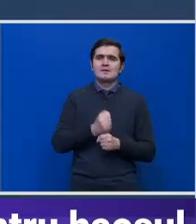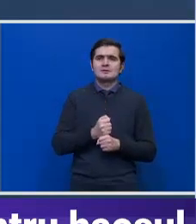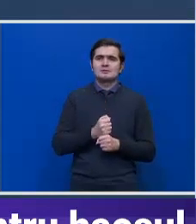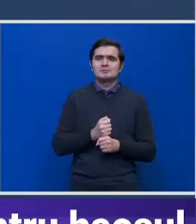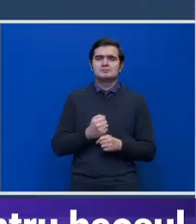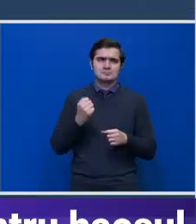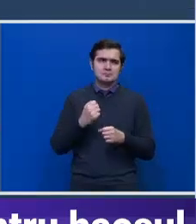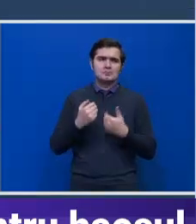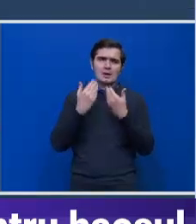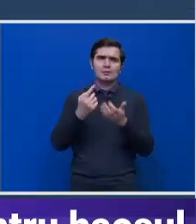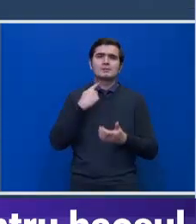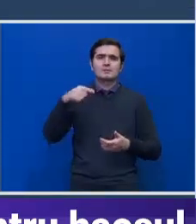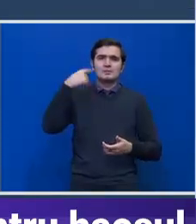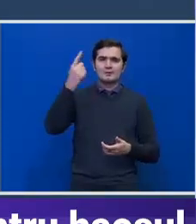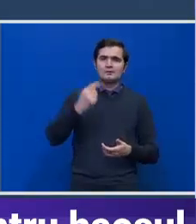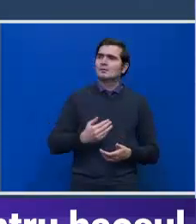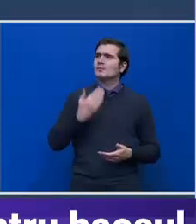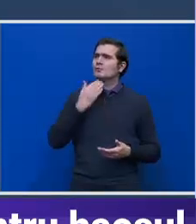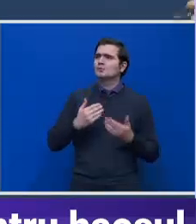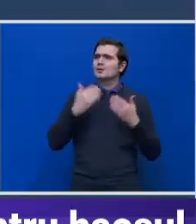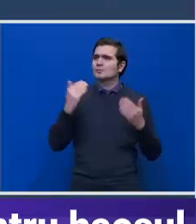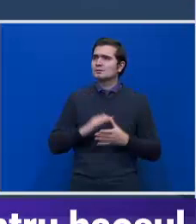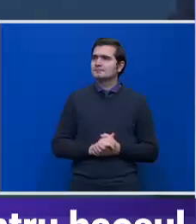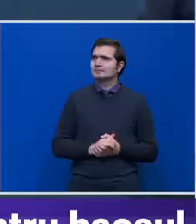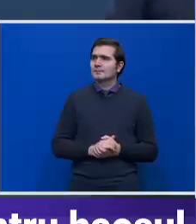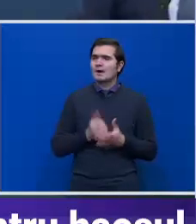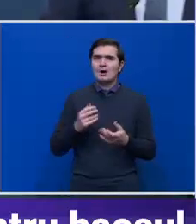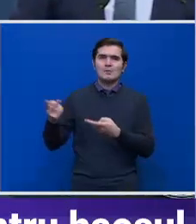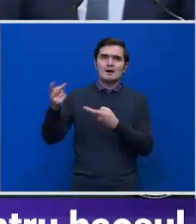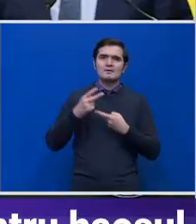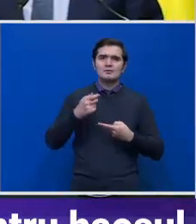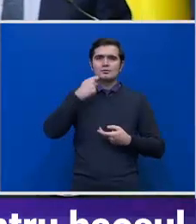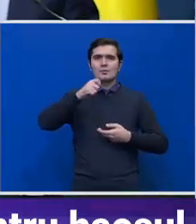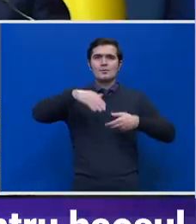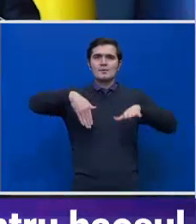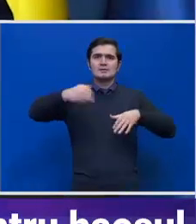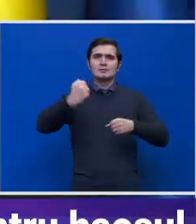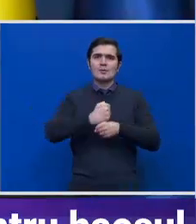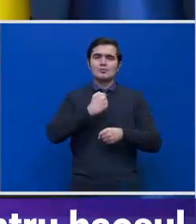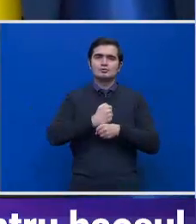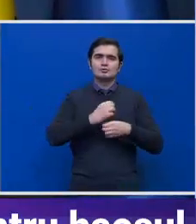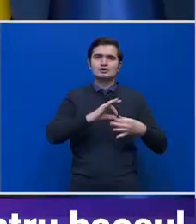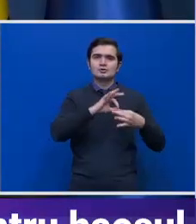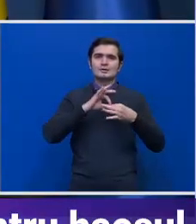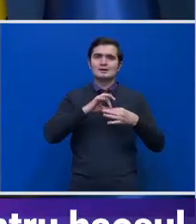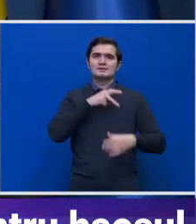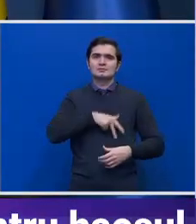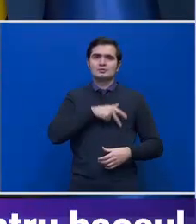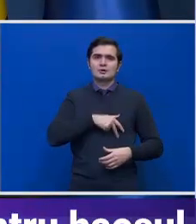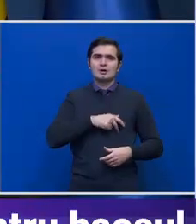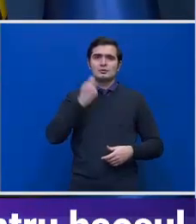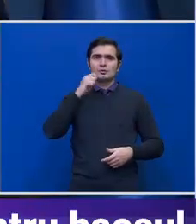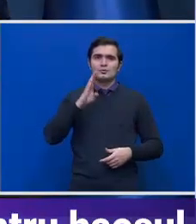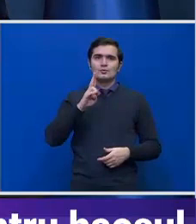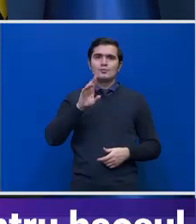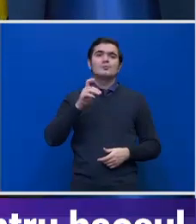acordăm fiind săptămâna viitoare. Mulțumesc foarte mult, domnule ministru. Îl invit acum alături de noi pe domnul ministru al Muncii și Solidarității Sociale, domnul Marius Bogdan. Virgil Popescu,